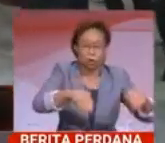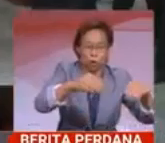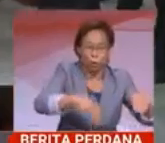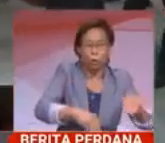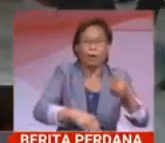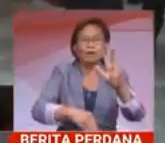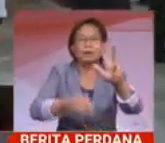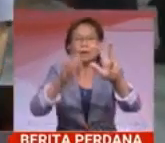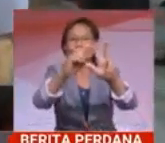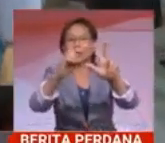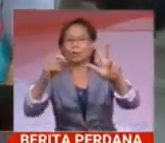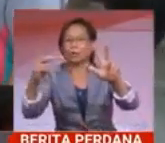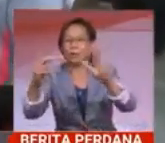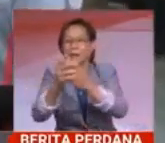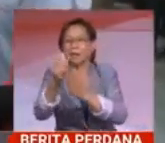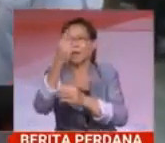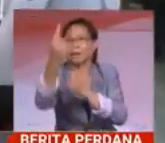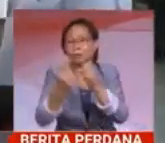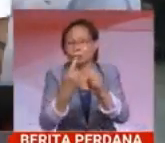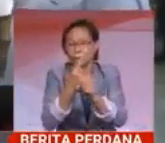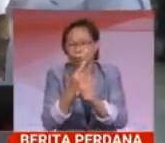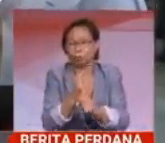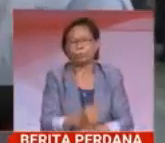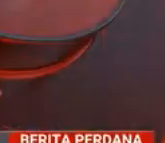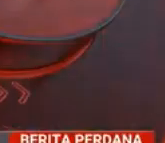300.000 ringgit setahun